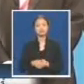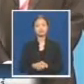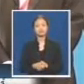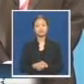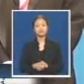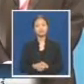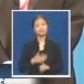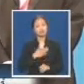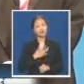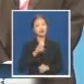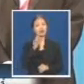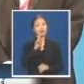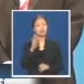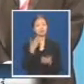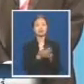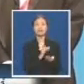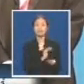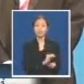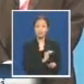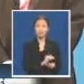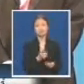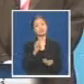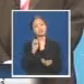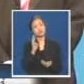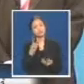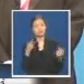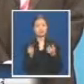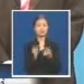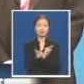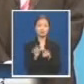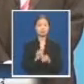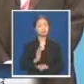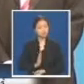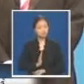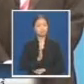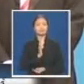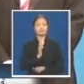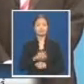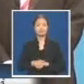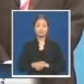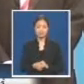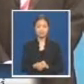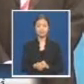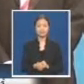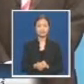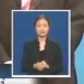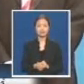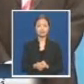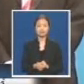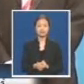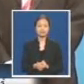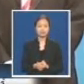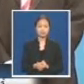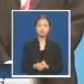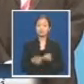ามีระบบเงินออมหรือระบบสวัสดิการในสังคมและแนวทางนี้ก็เป็นแนวทางที่สอดคล้องอย่